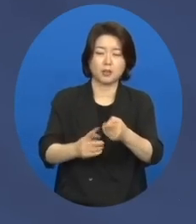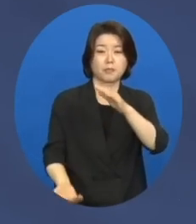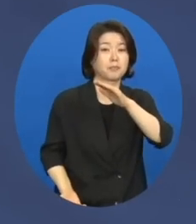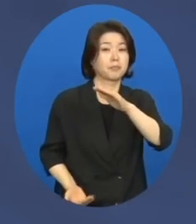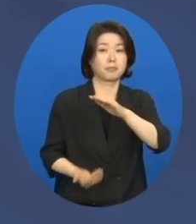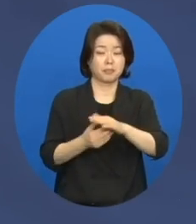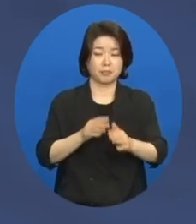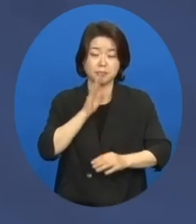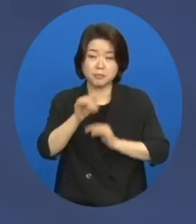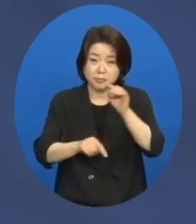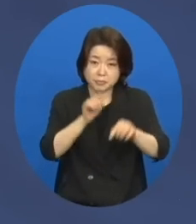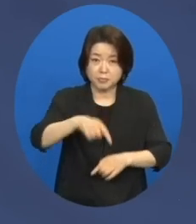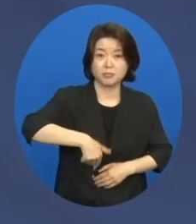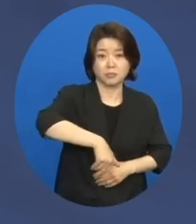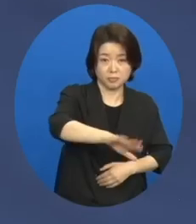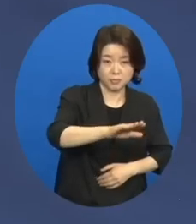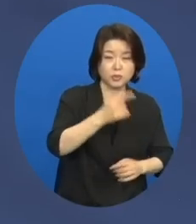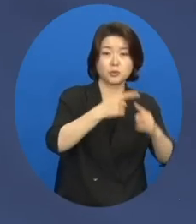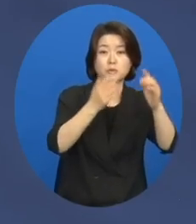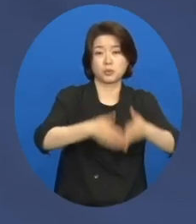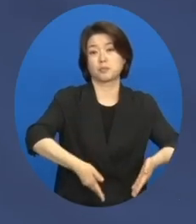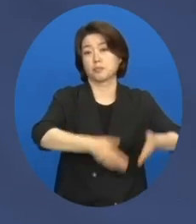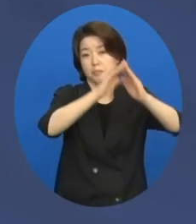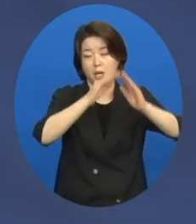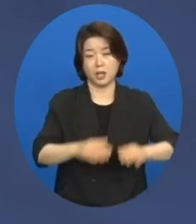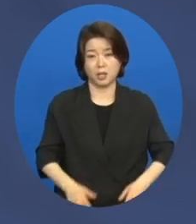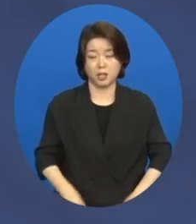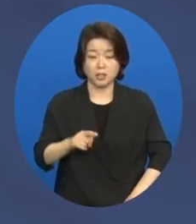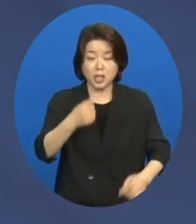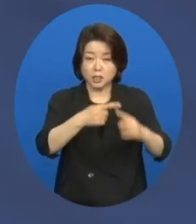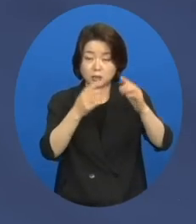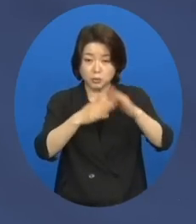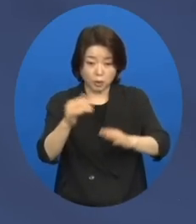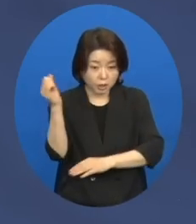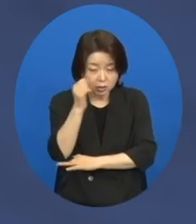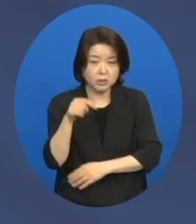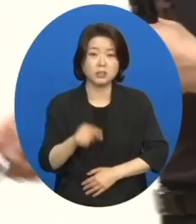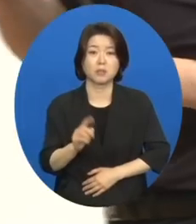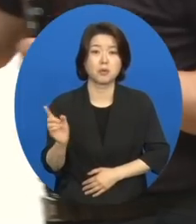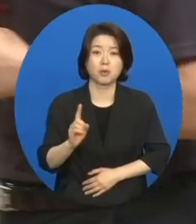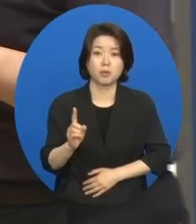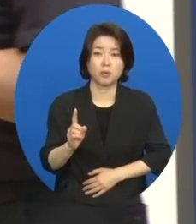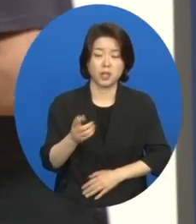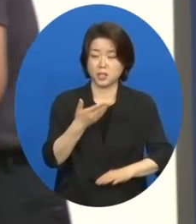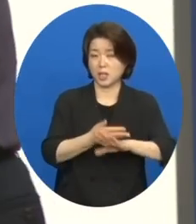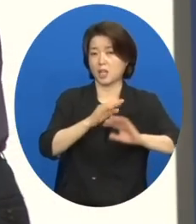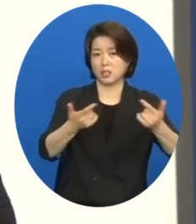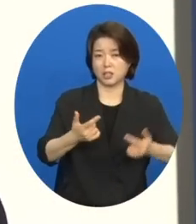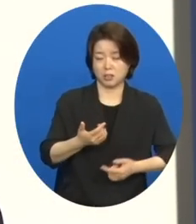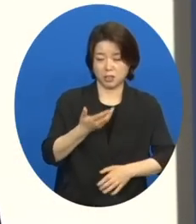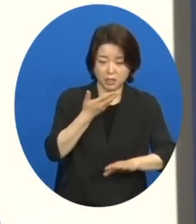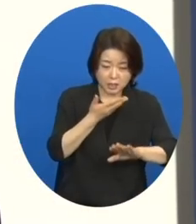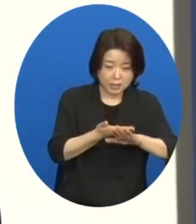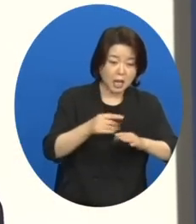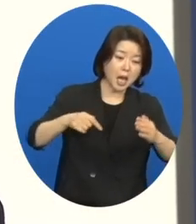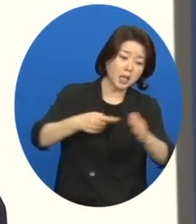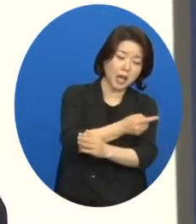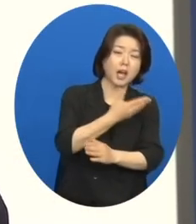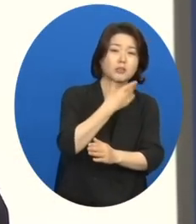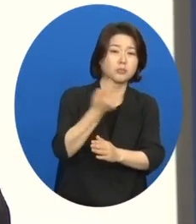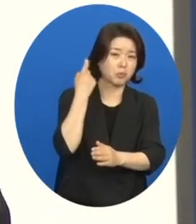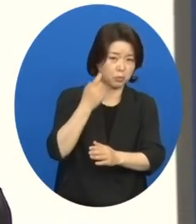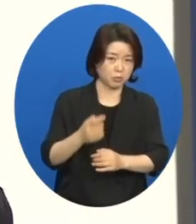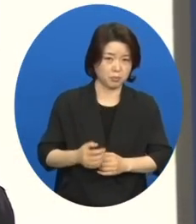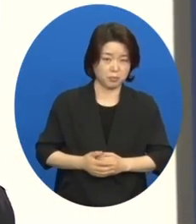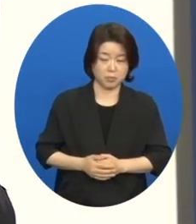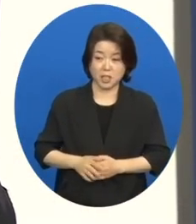실현시키셔서 교회를 세웠는데 이 교회를 흔드는 이게 바로 다른 게 아니라 다른 복음입니다. 다른